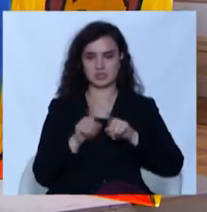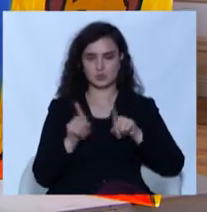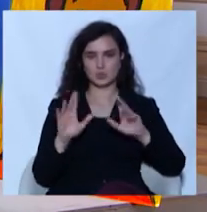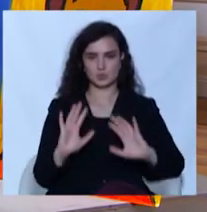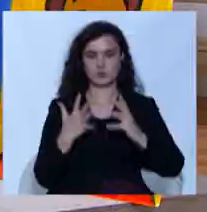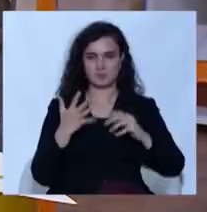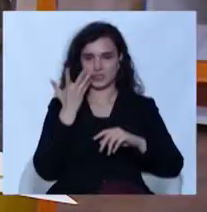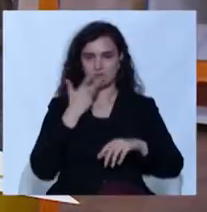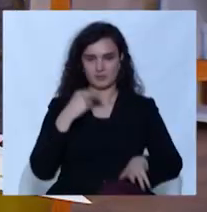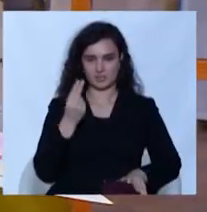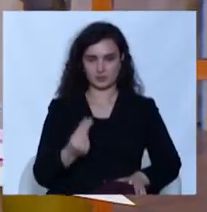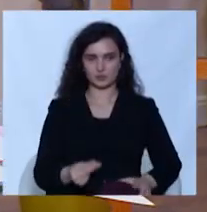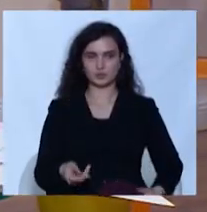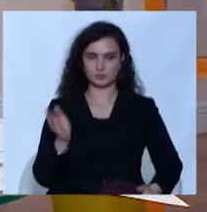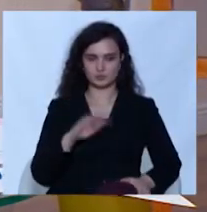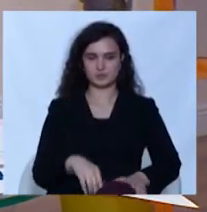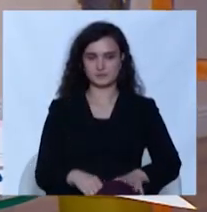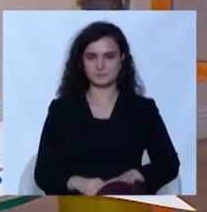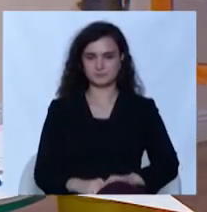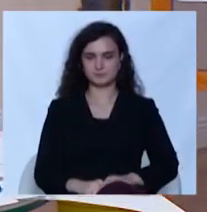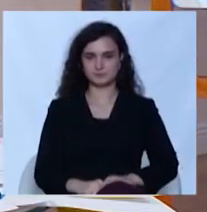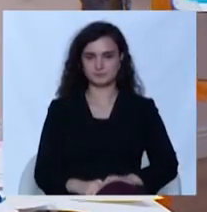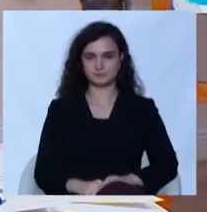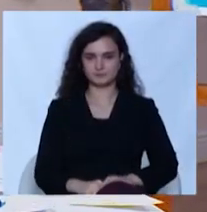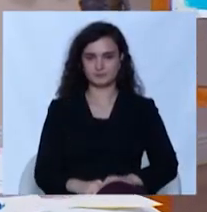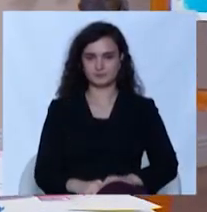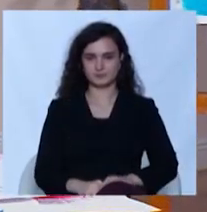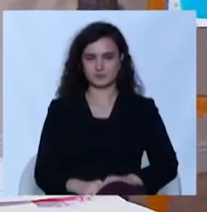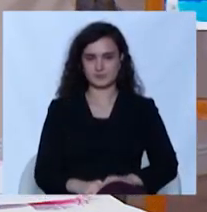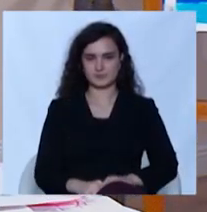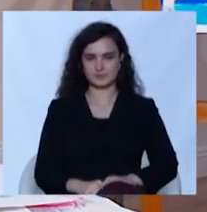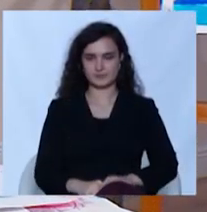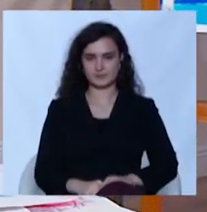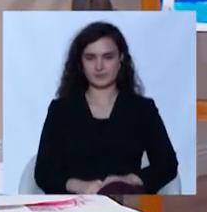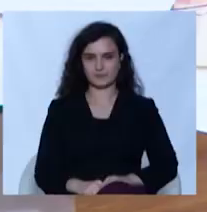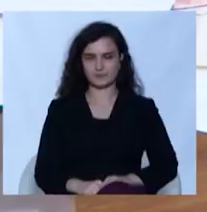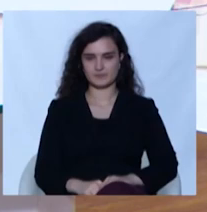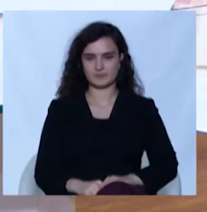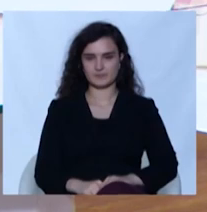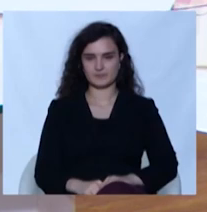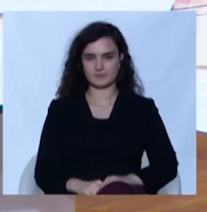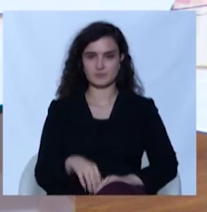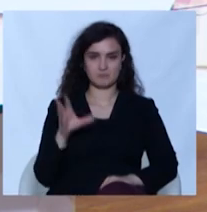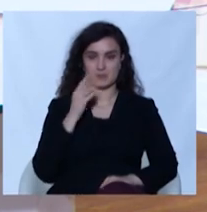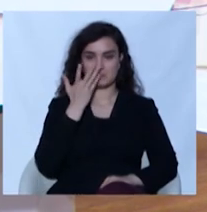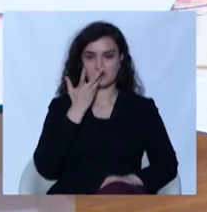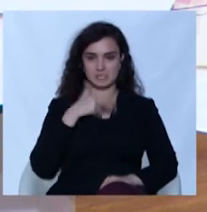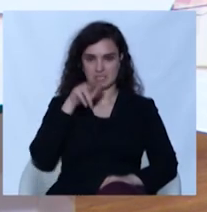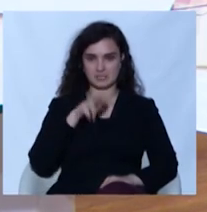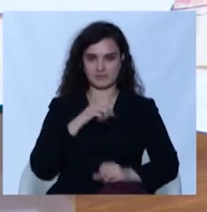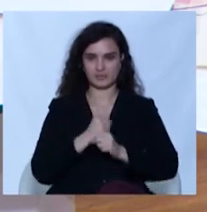უცფად გავაფერადოთ, მოდით. ოღონდ რა ვქნათ, ეცეთ მთლიანად გადავაფერადოთ, ხო? მოდი აი